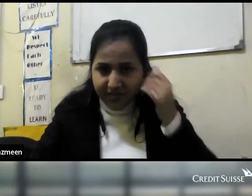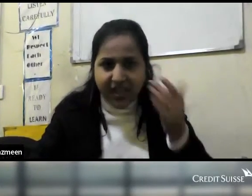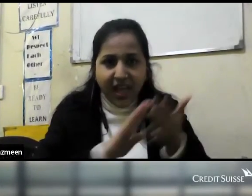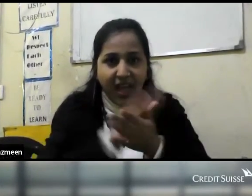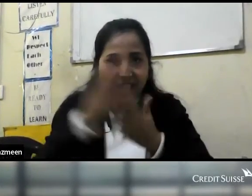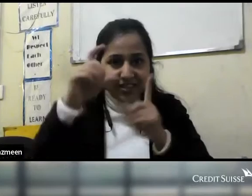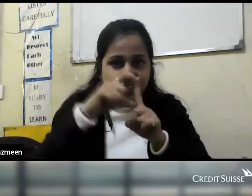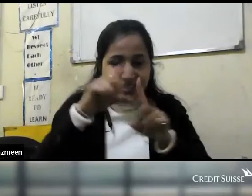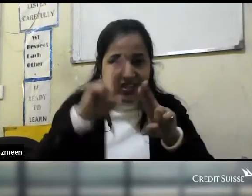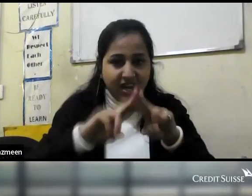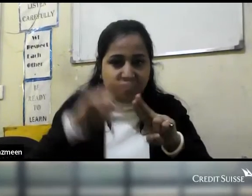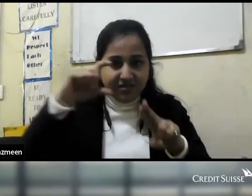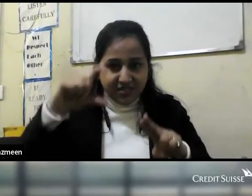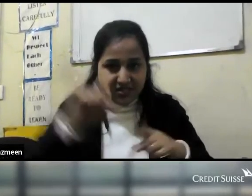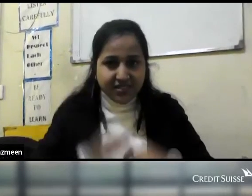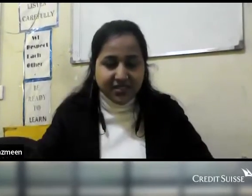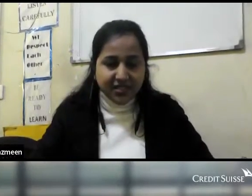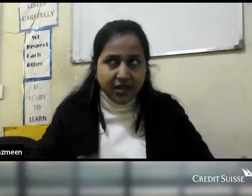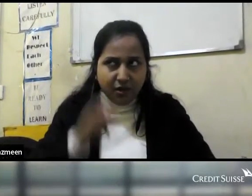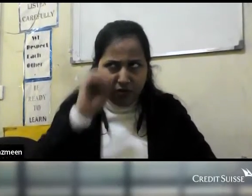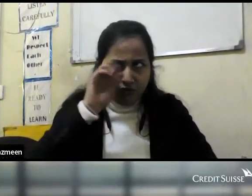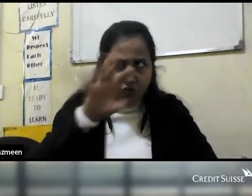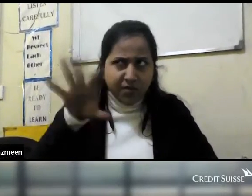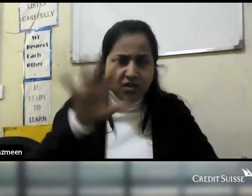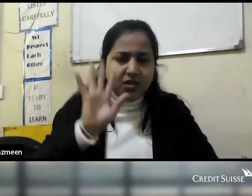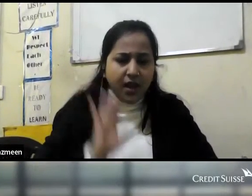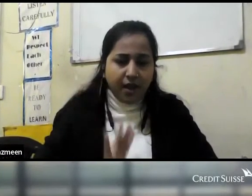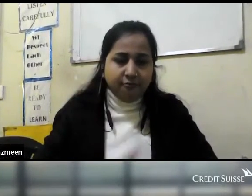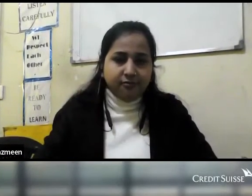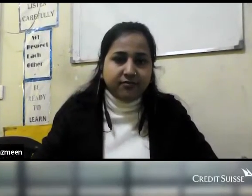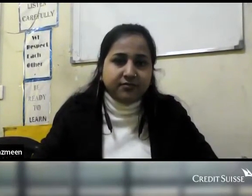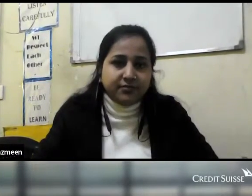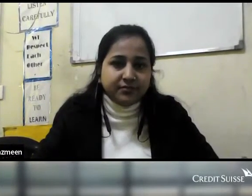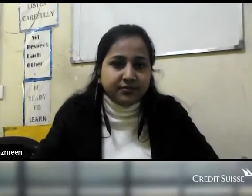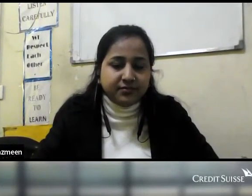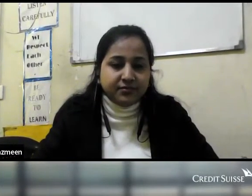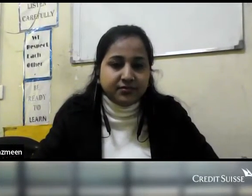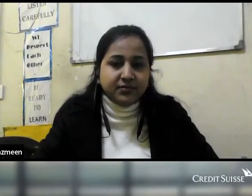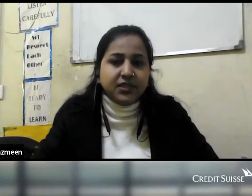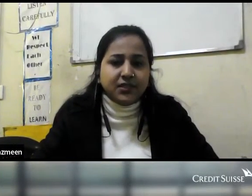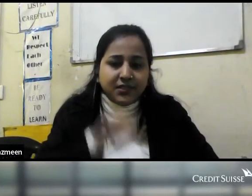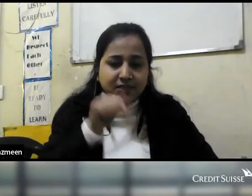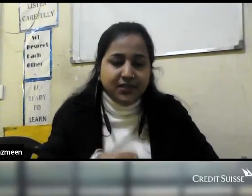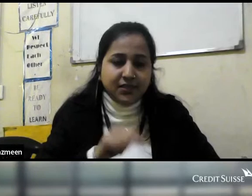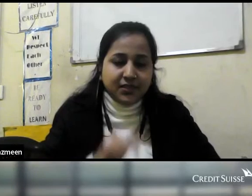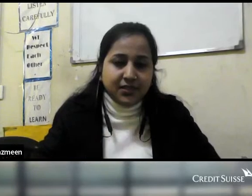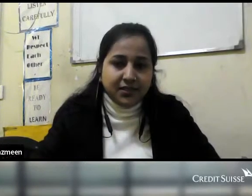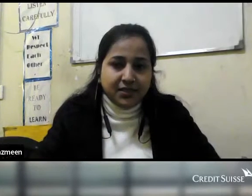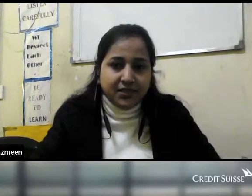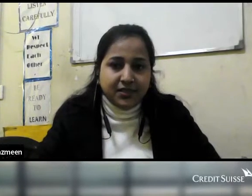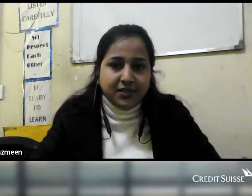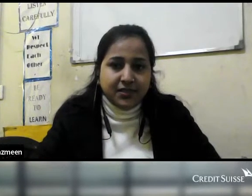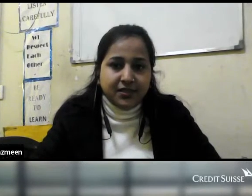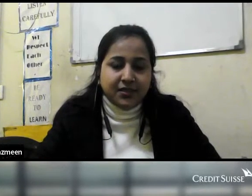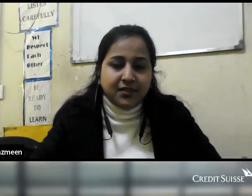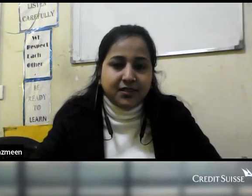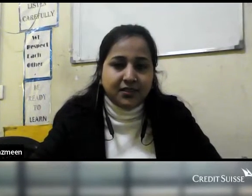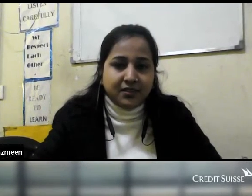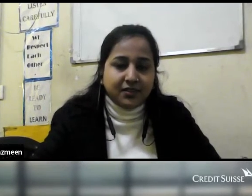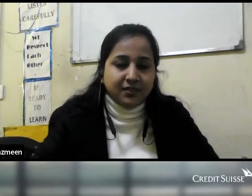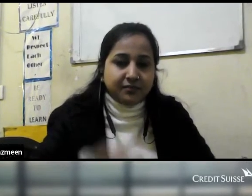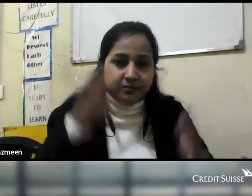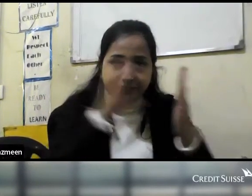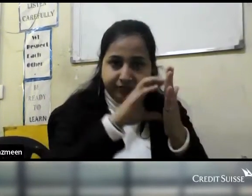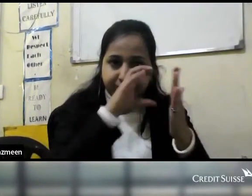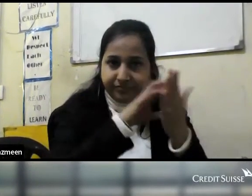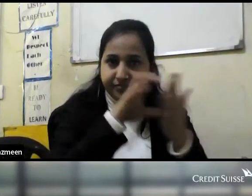वेबसाइट पे भी इसके बाद इंफॉर्मेशन होगी और मैं रितेश जी से ये कहूँगा कि ये इस चीज़ का वो वहाँ पे आह्वान भी करें ताकि